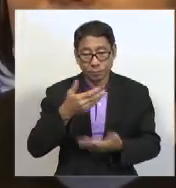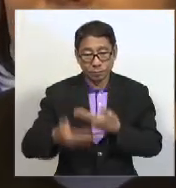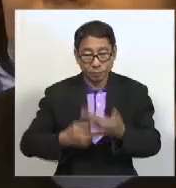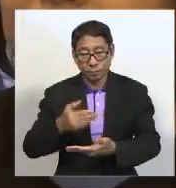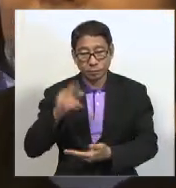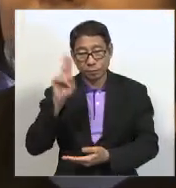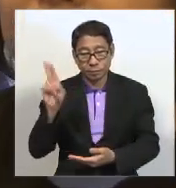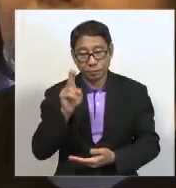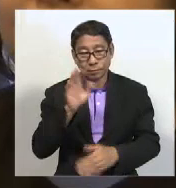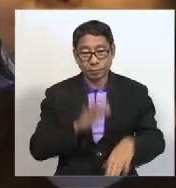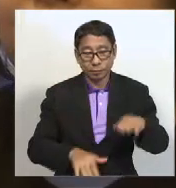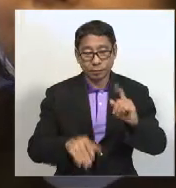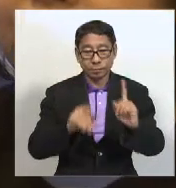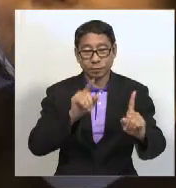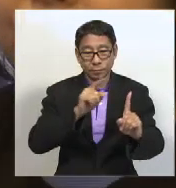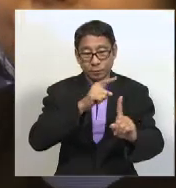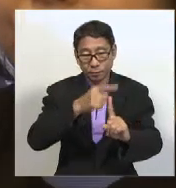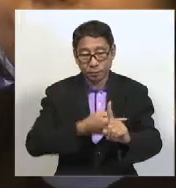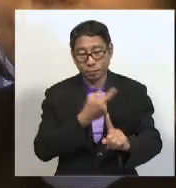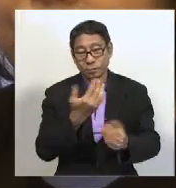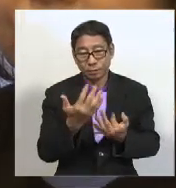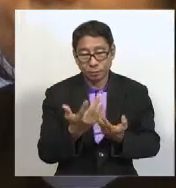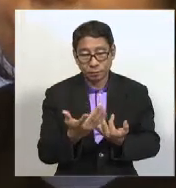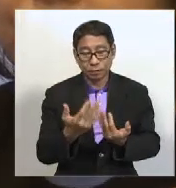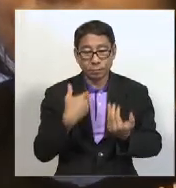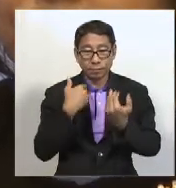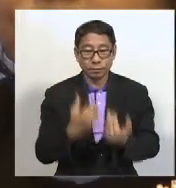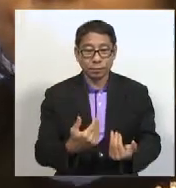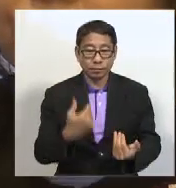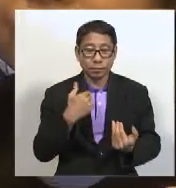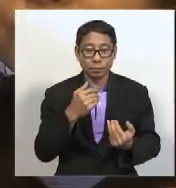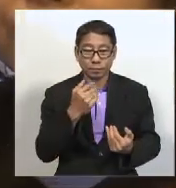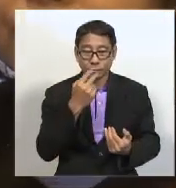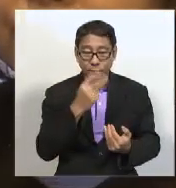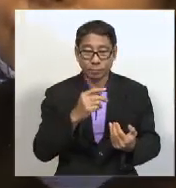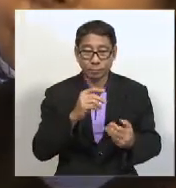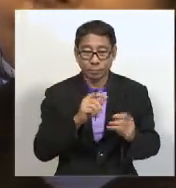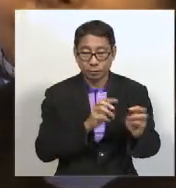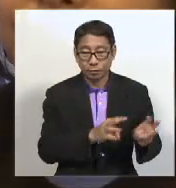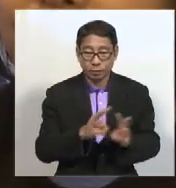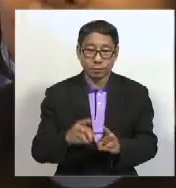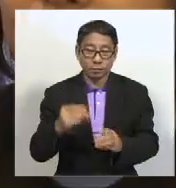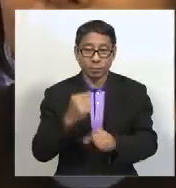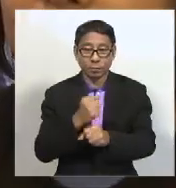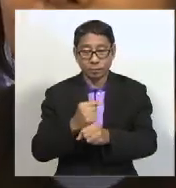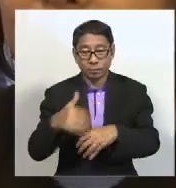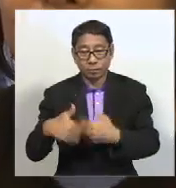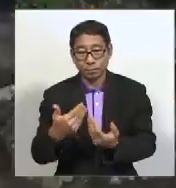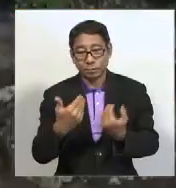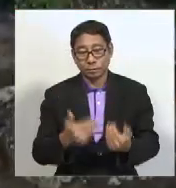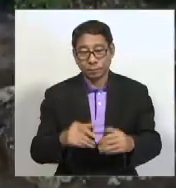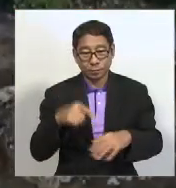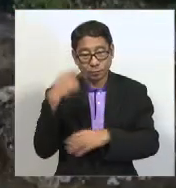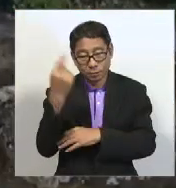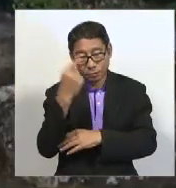1กับเฟสที่2ในประมาณ1เดือนก็จะขอรอดูก่อนว่ามาตรการที่ออกไปแล้วจะมีผลอย่างไรบ้างเพราะว่าเข้าสู่ช่วงฤดูกาล